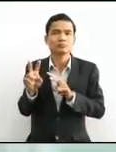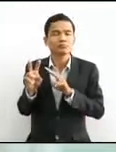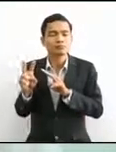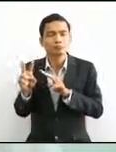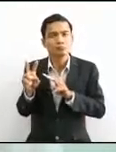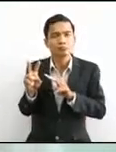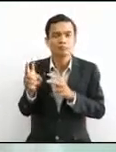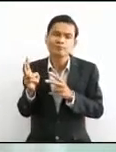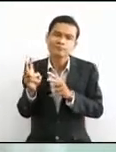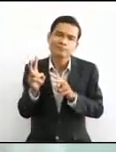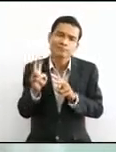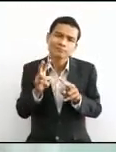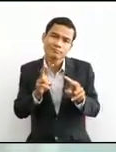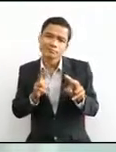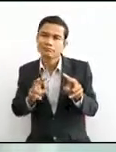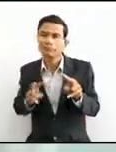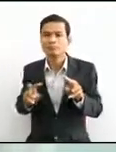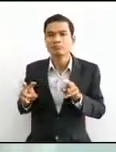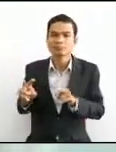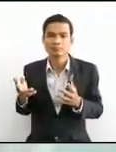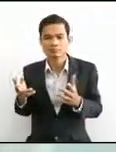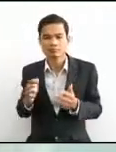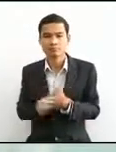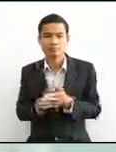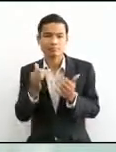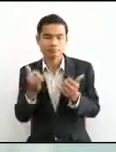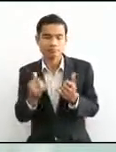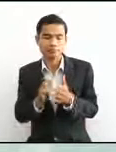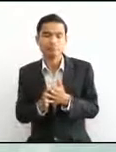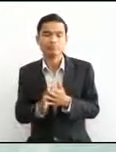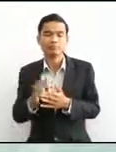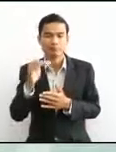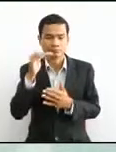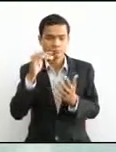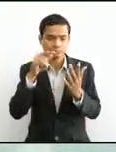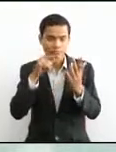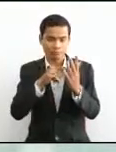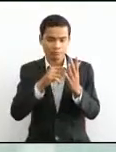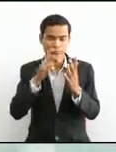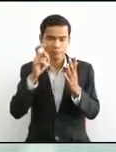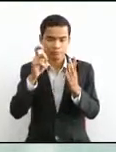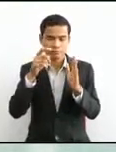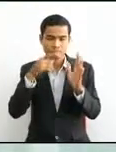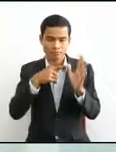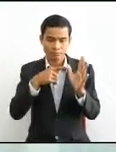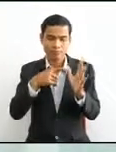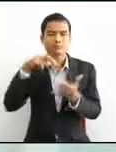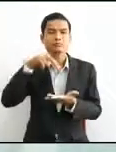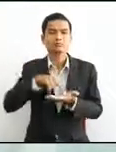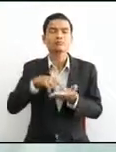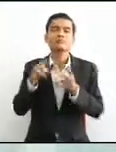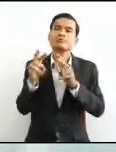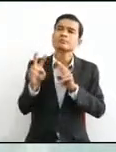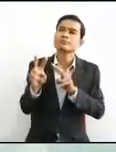ổng. Đòi rì tì. Ta, chăm sẽ đập tặng ọc nìa. Sô khai. Chơ. Ai